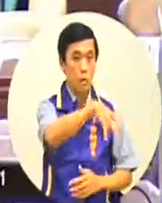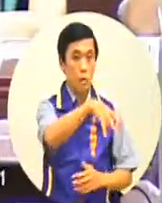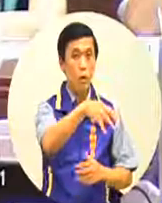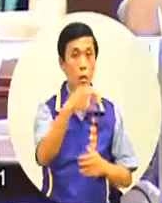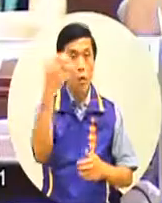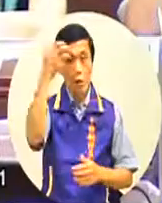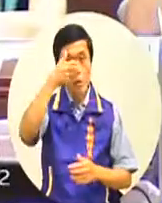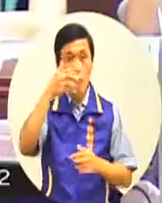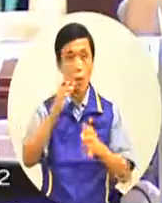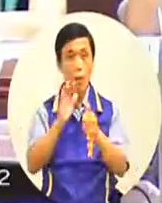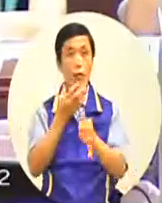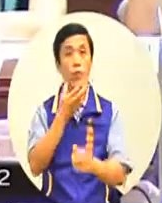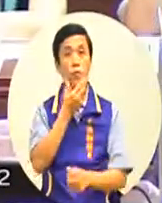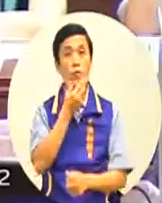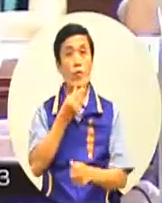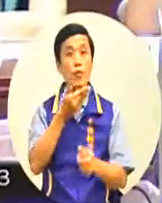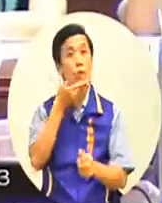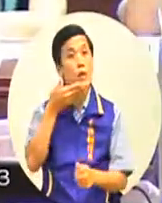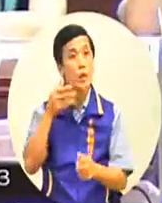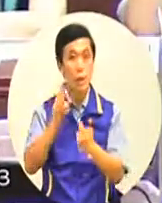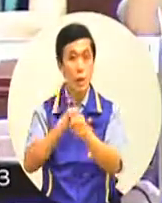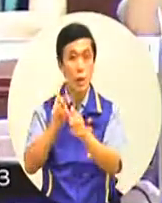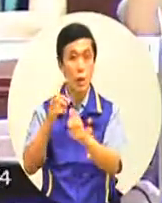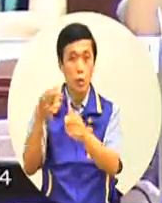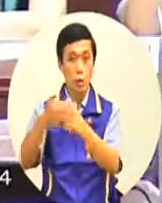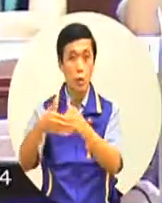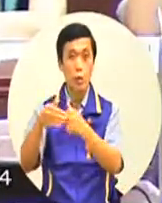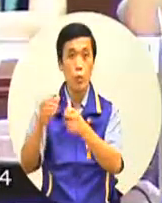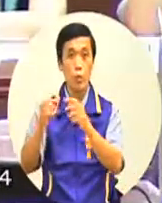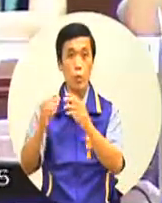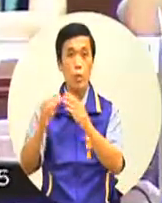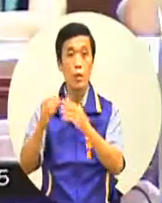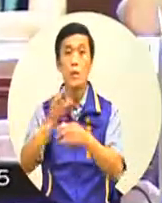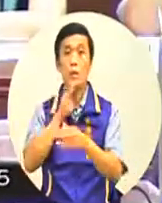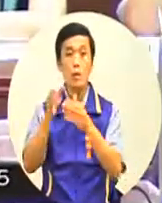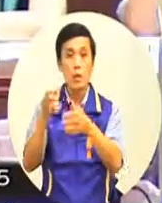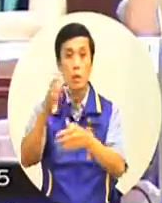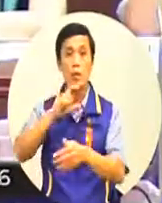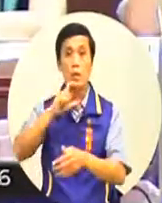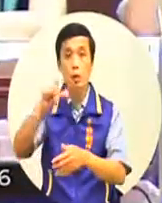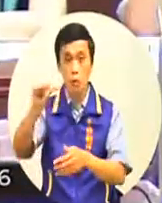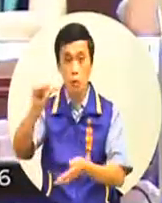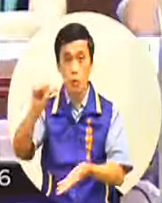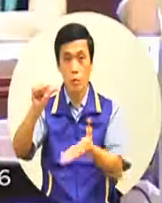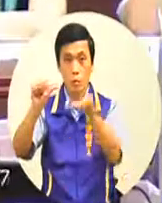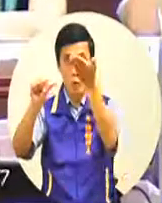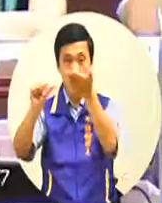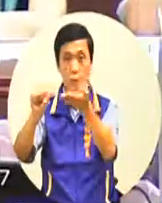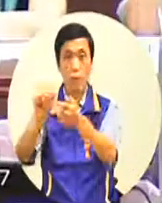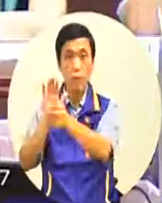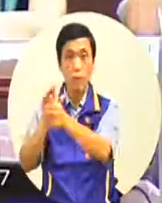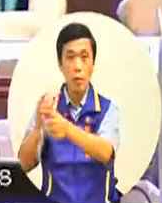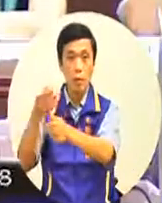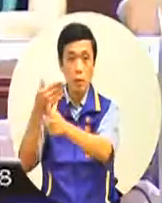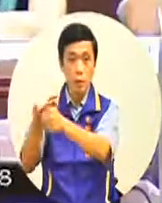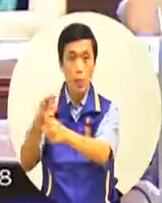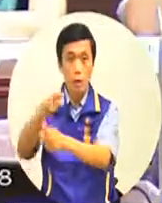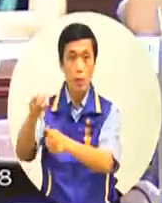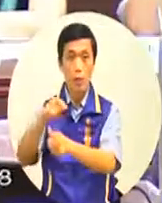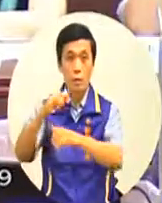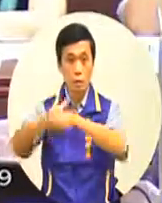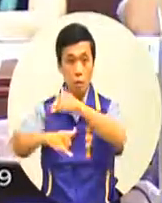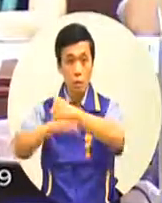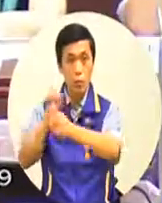老人福利机构养护型的机构，它的对象是年满60岁以上的老人，提供生活照顾服务。